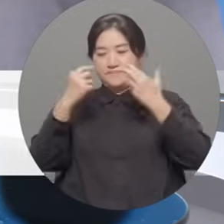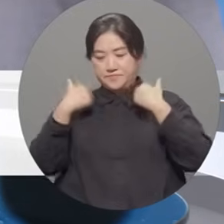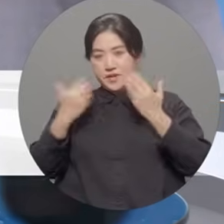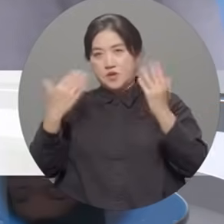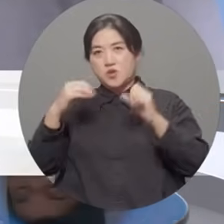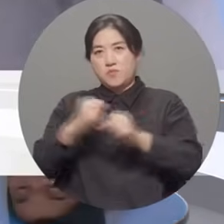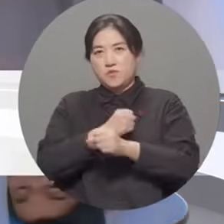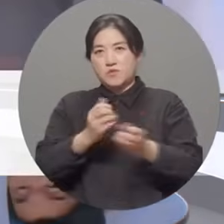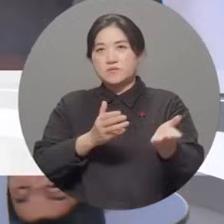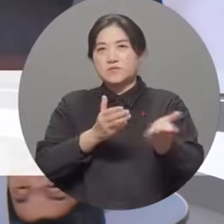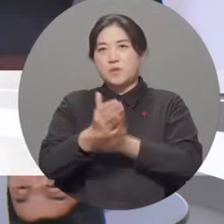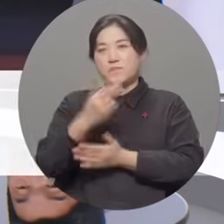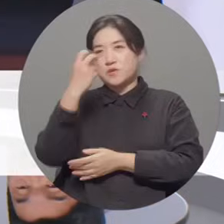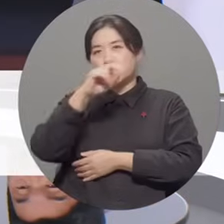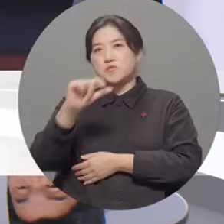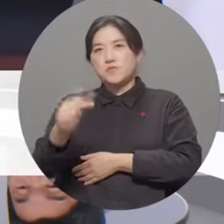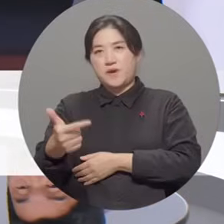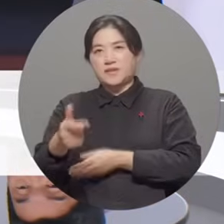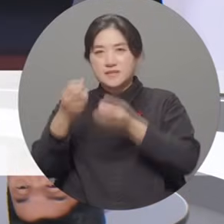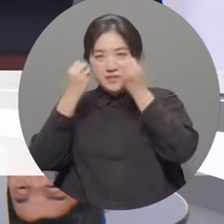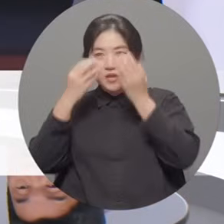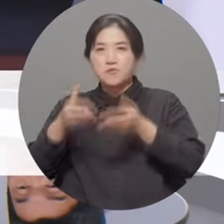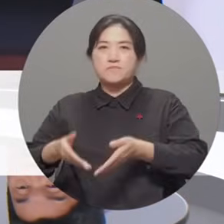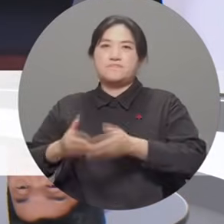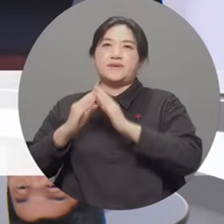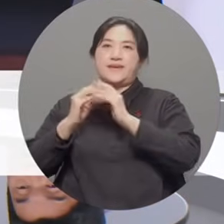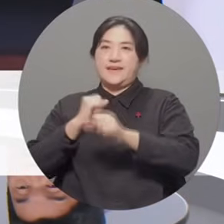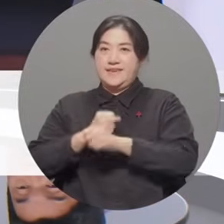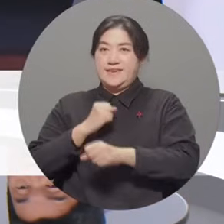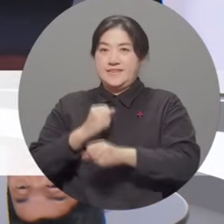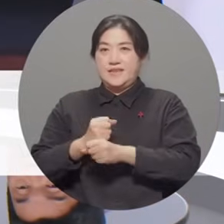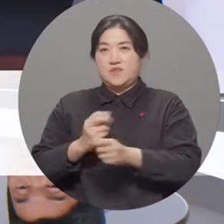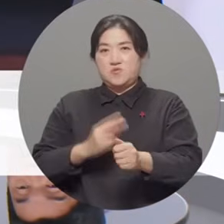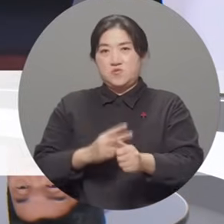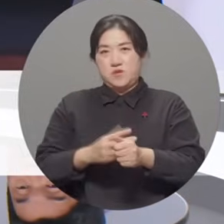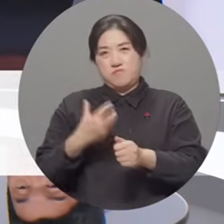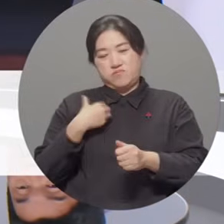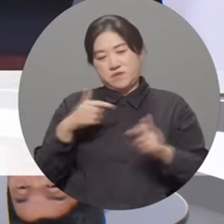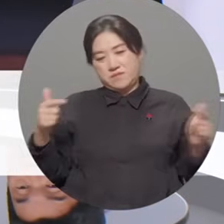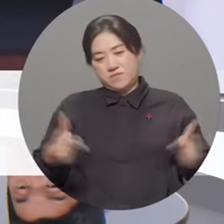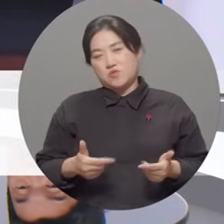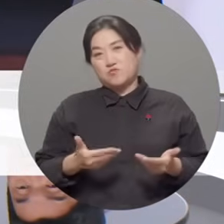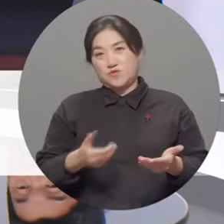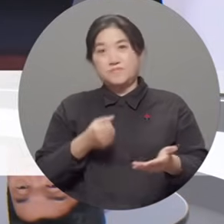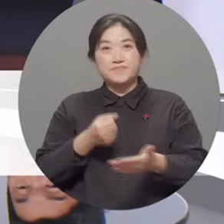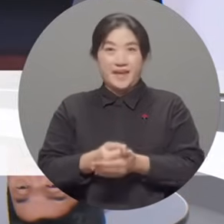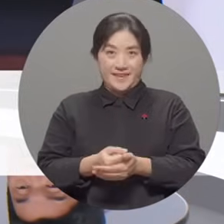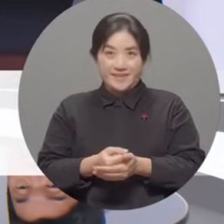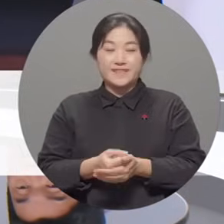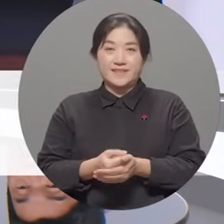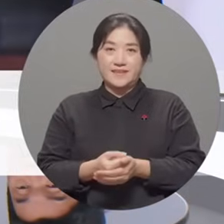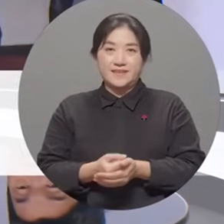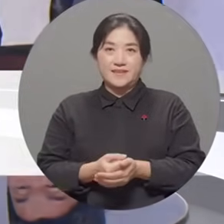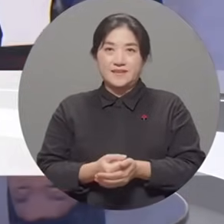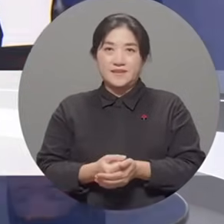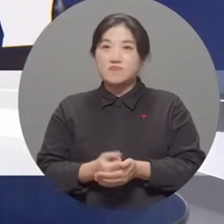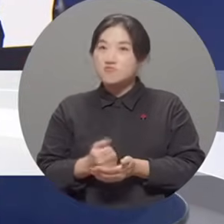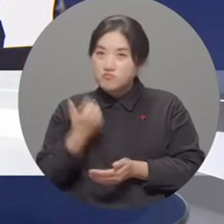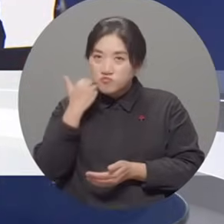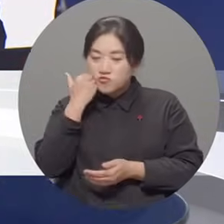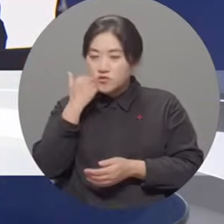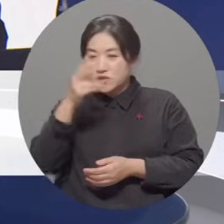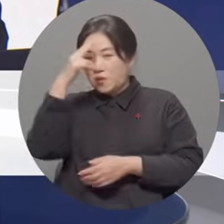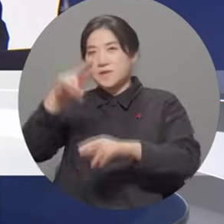정부가 학교폭력 전담조사관을 새롭게 도입해서 교사들의 부담을 덜어주기로 했습니다. 퇴직한